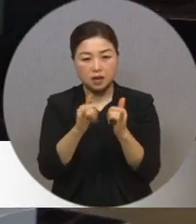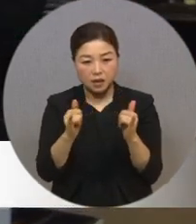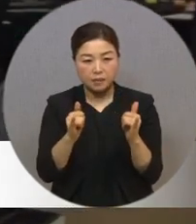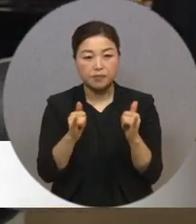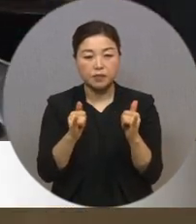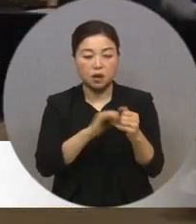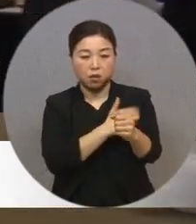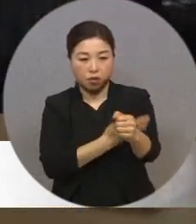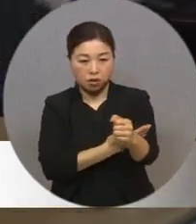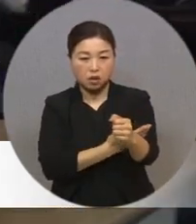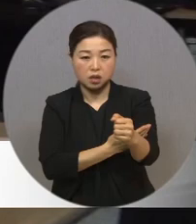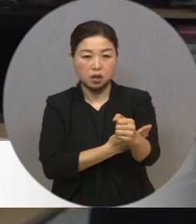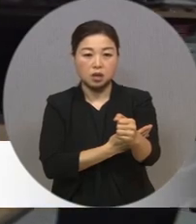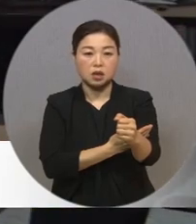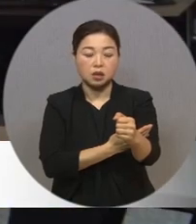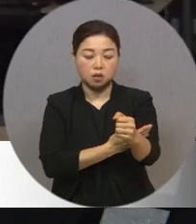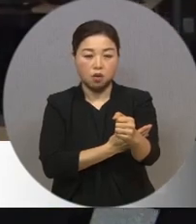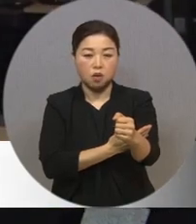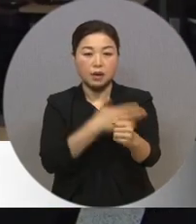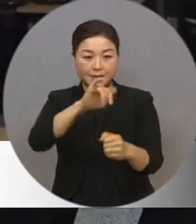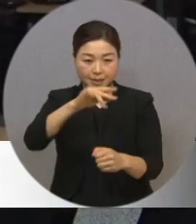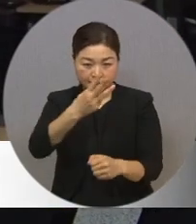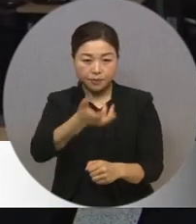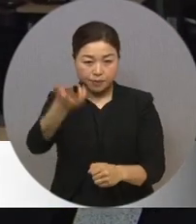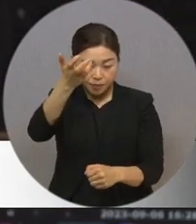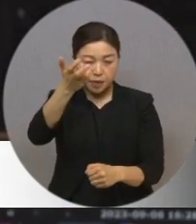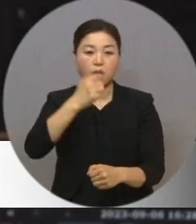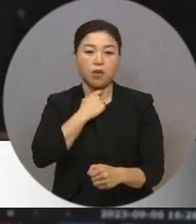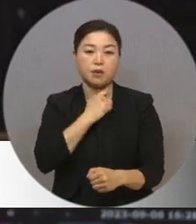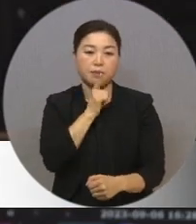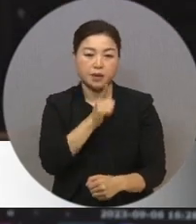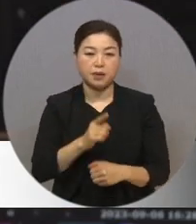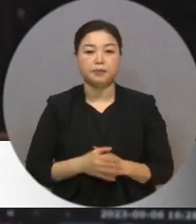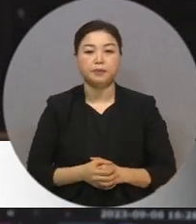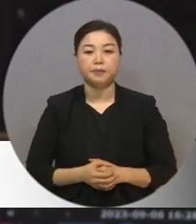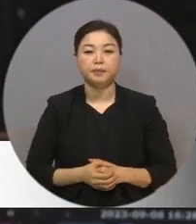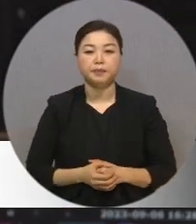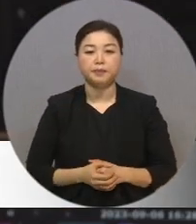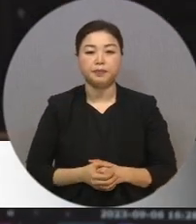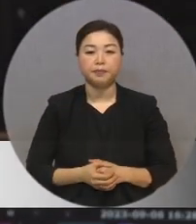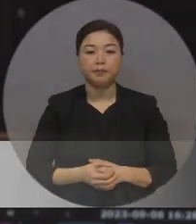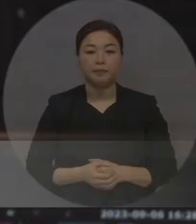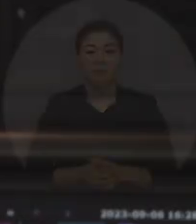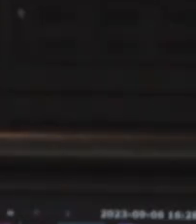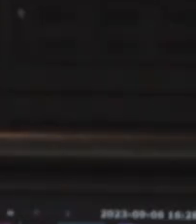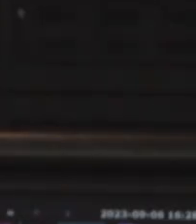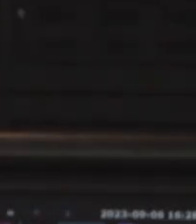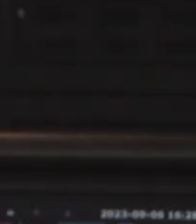품질개선이 이루어지기를 란다고 말했습니다 복지뉴스 김입니다